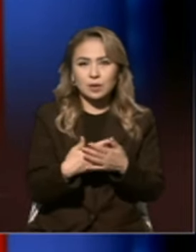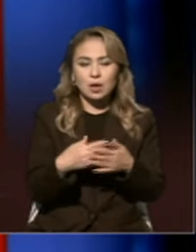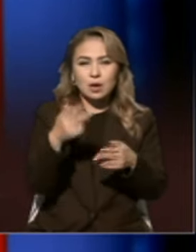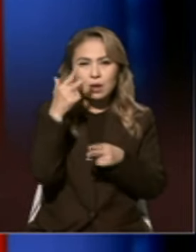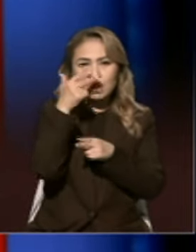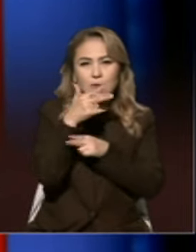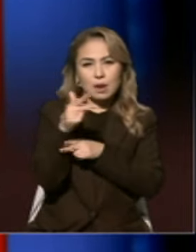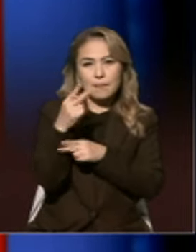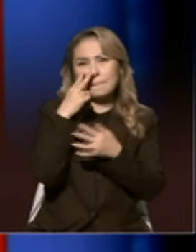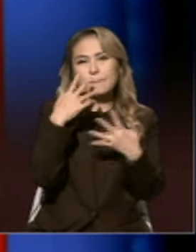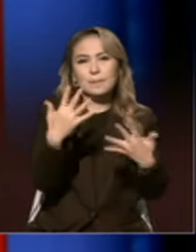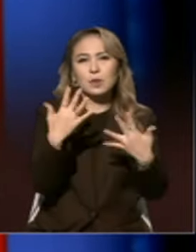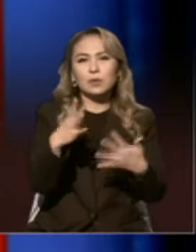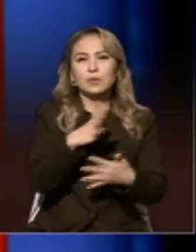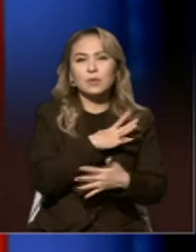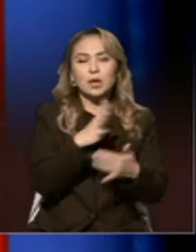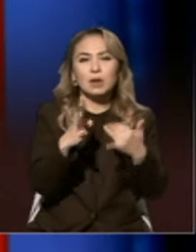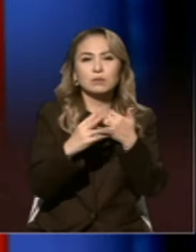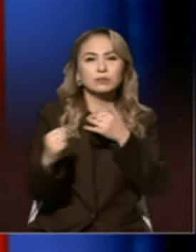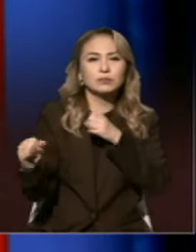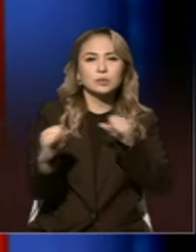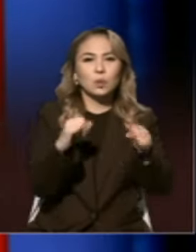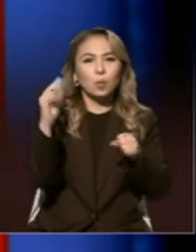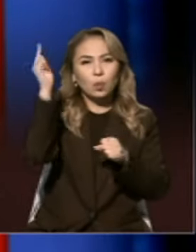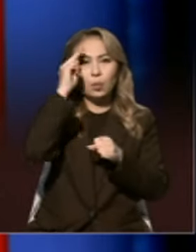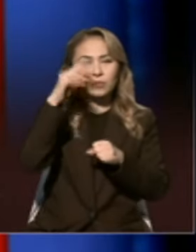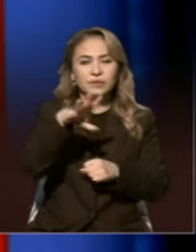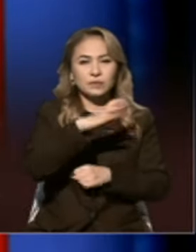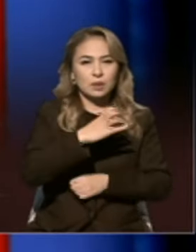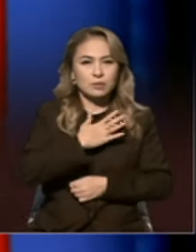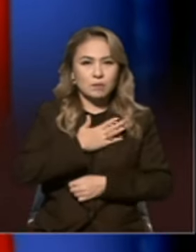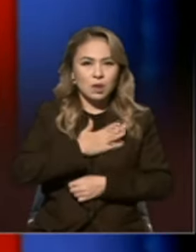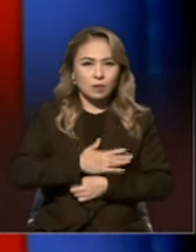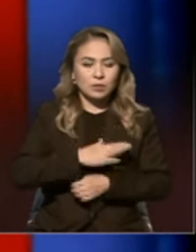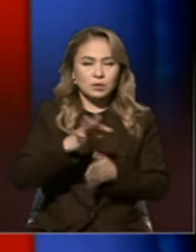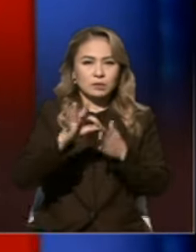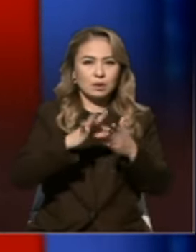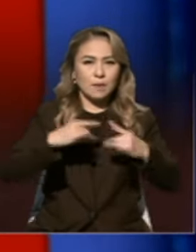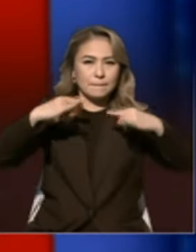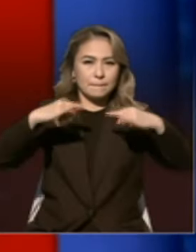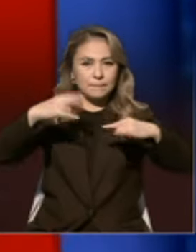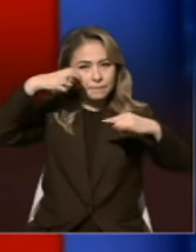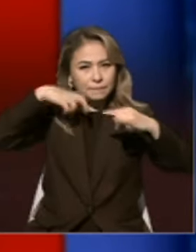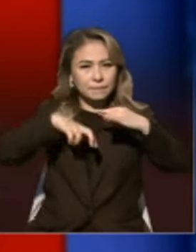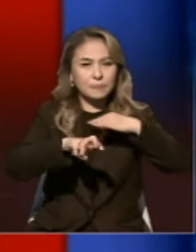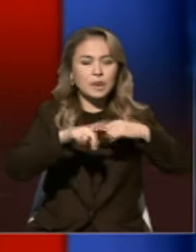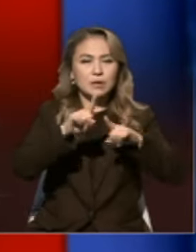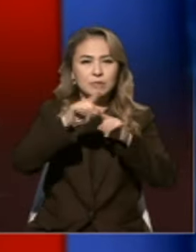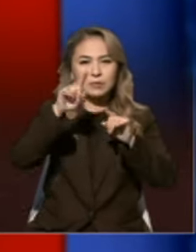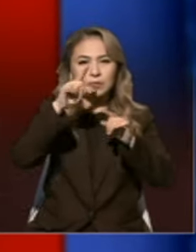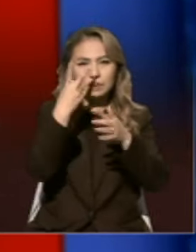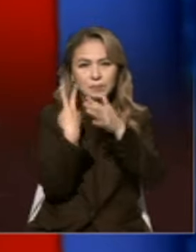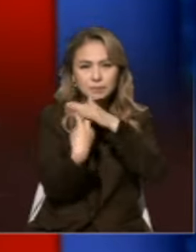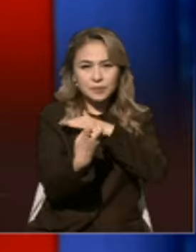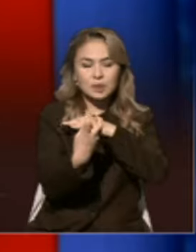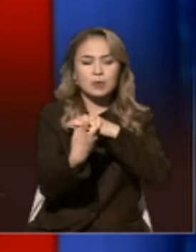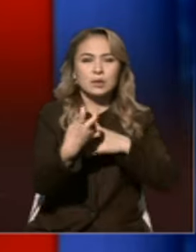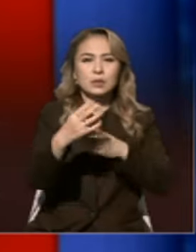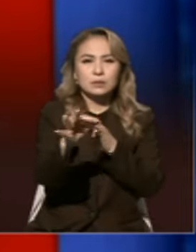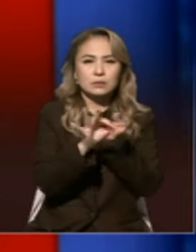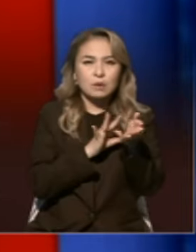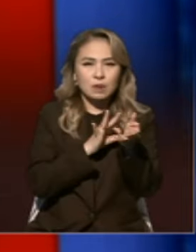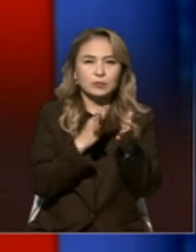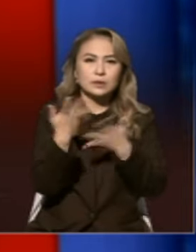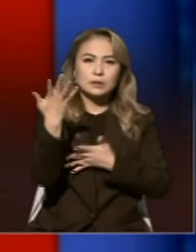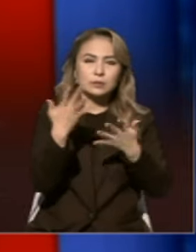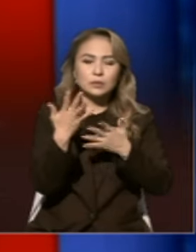камерамен көрсеткен жерсілкініс болған кезде оқушылары сабырлық сақтап, сабырлық партаны астына жаңағы не істеп, болмаса жаңағыдай бір өткенде бір жағдай